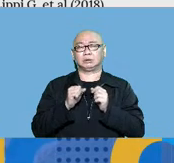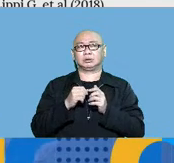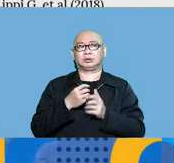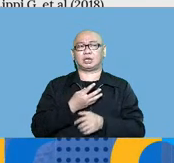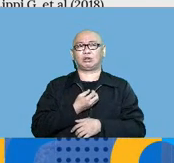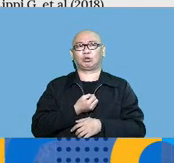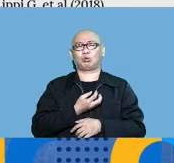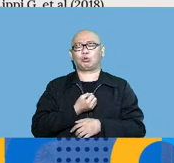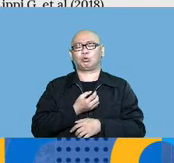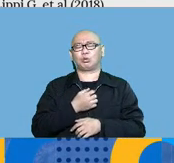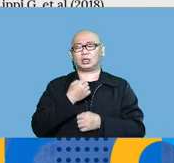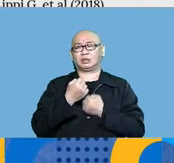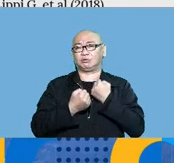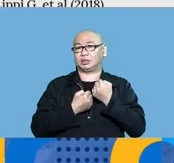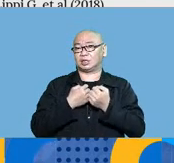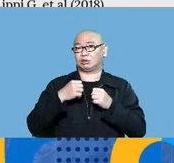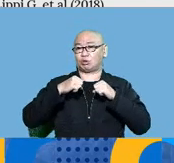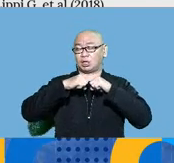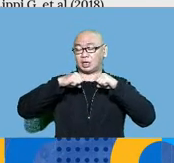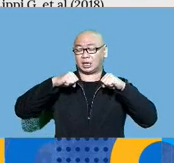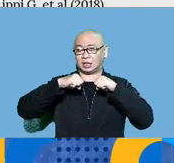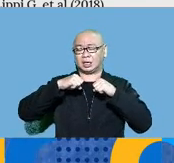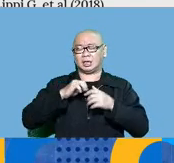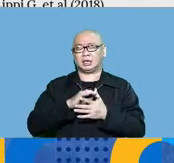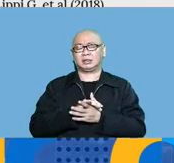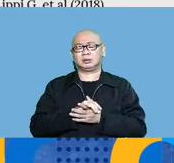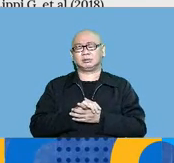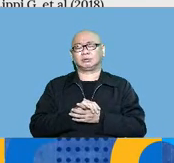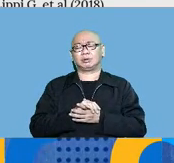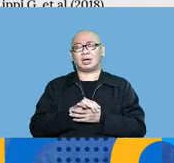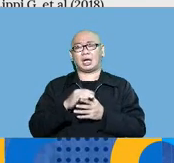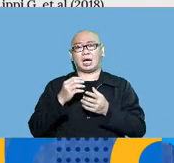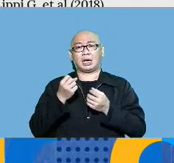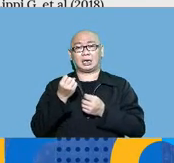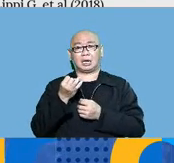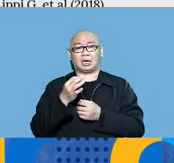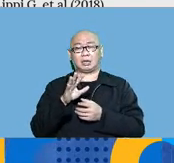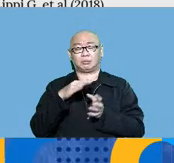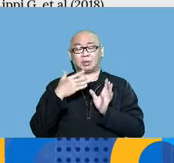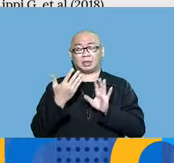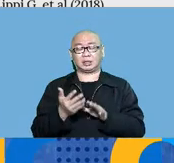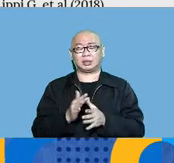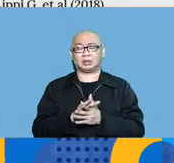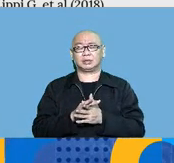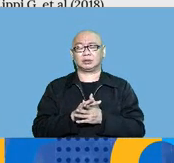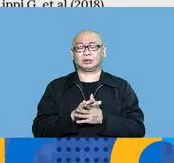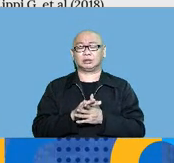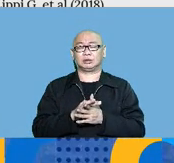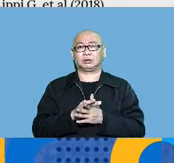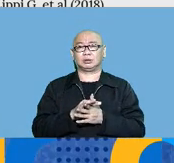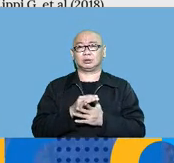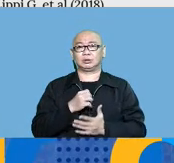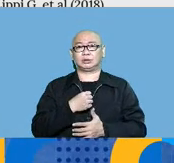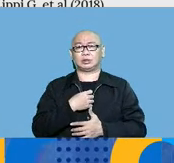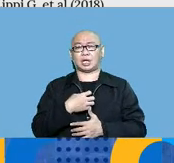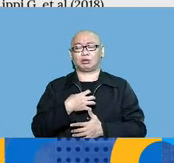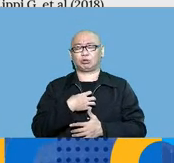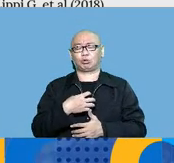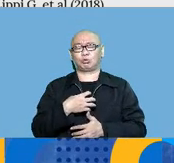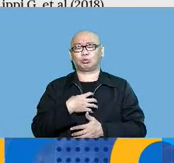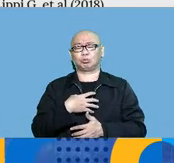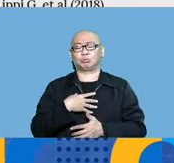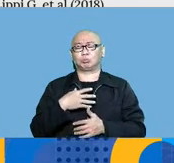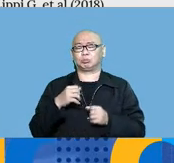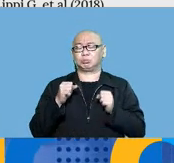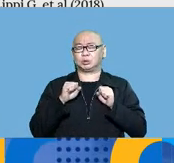saat aktivitas olahraga. Dengan angka insiden kematian jantung mendadak pada atlet sebesar 3,6 per